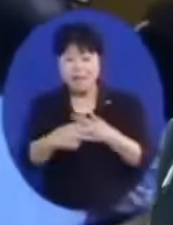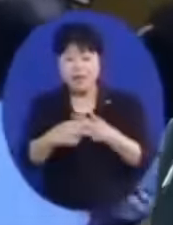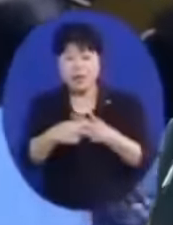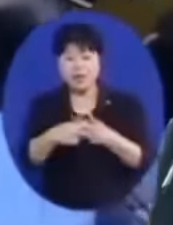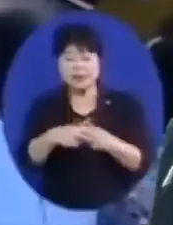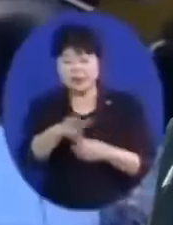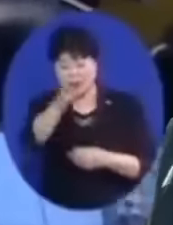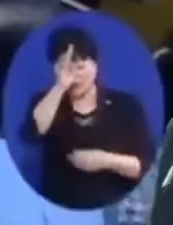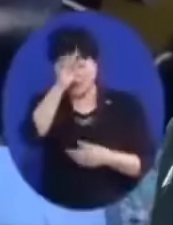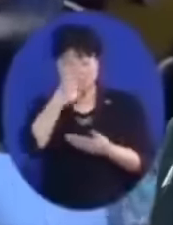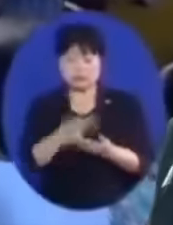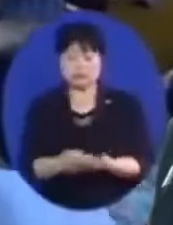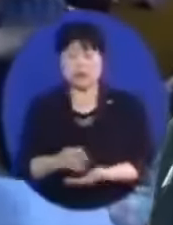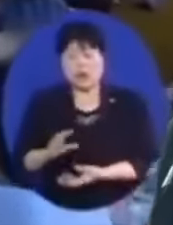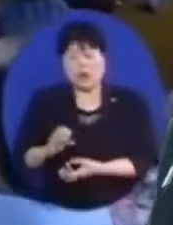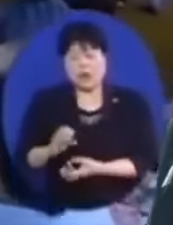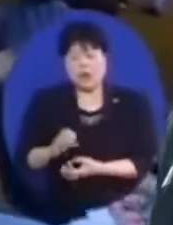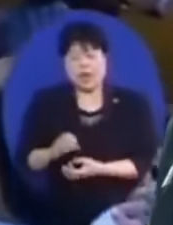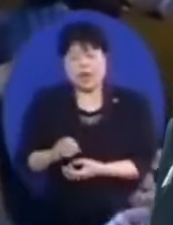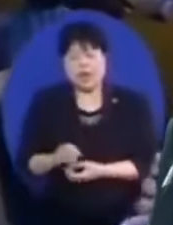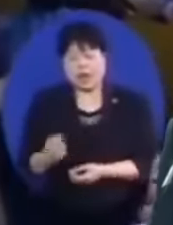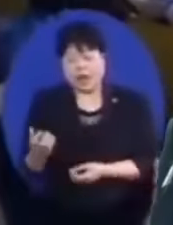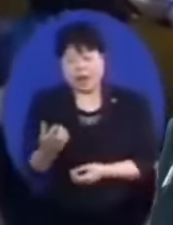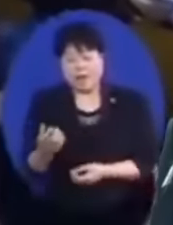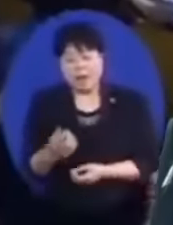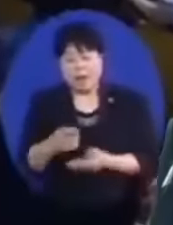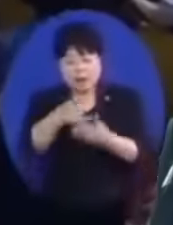입원했는데 위장이 심하게 망가져서